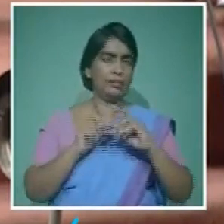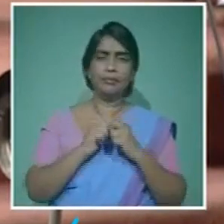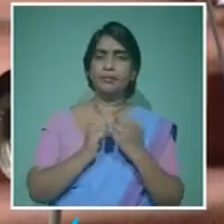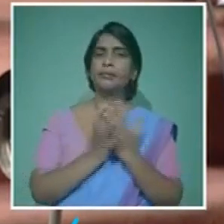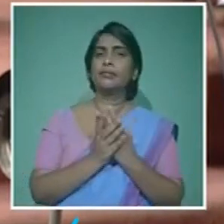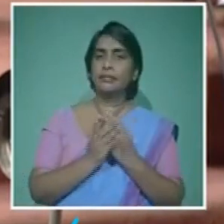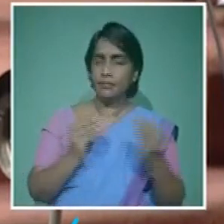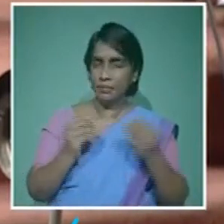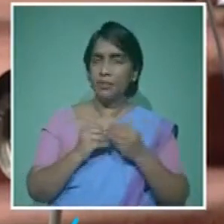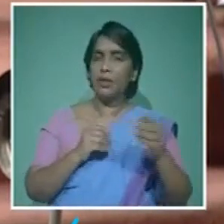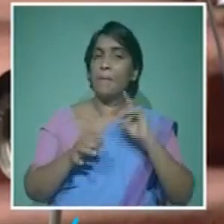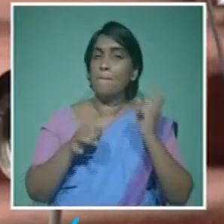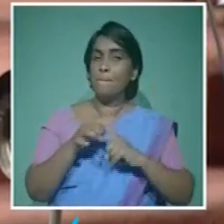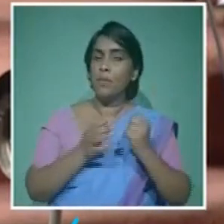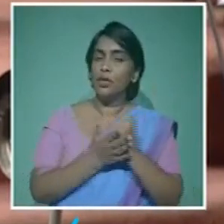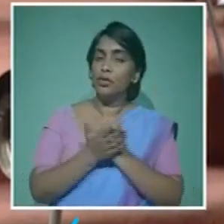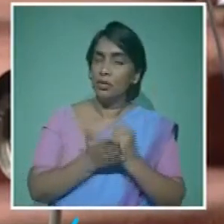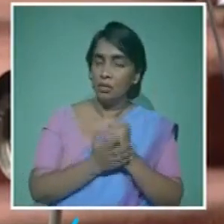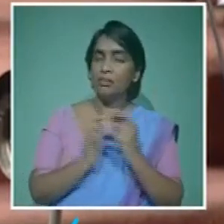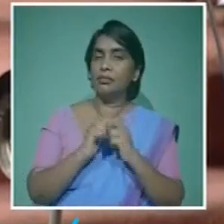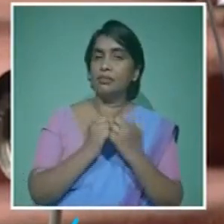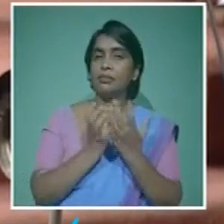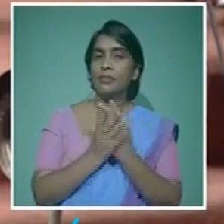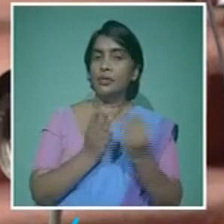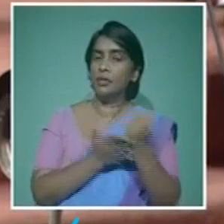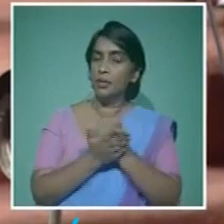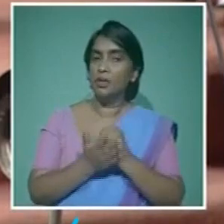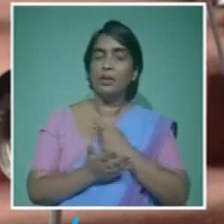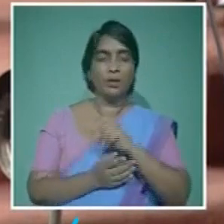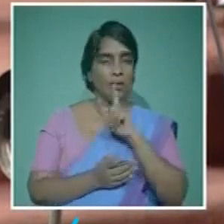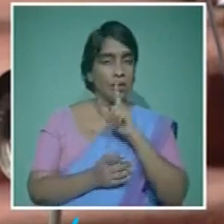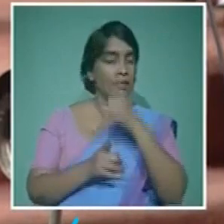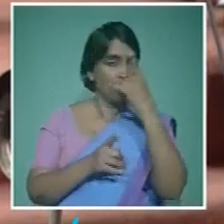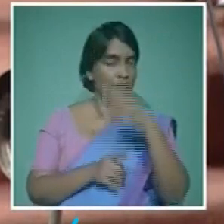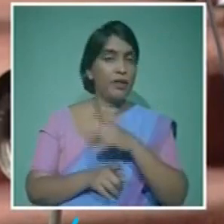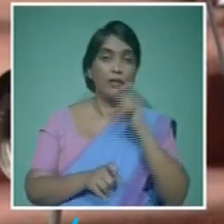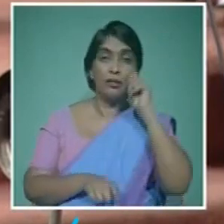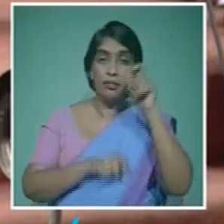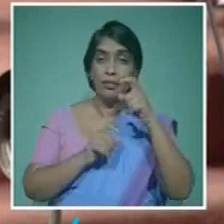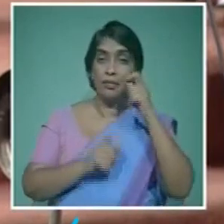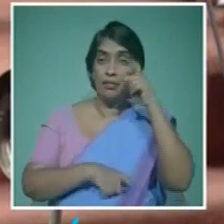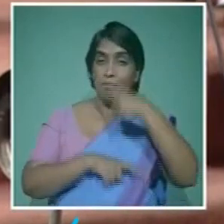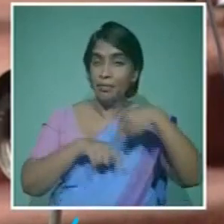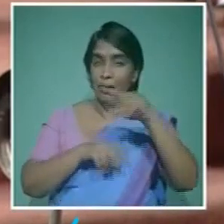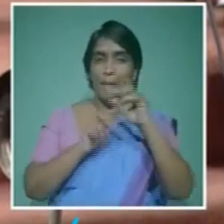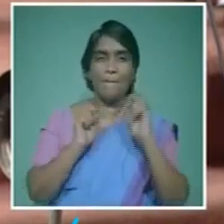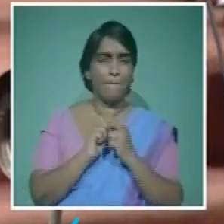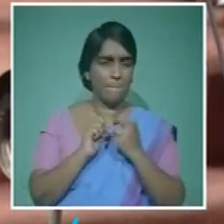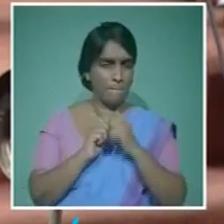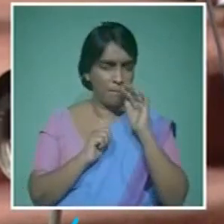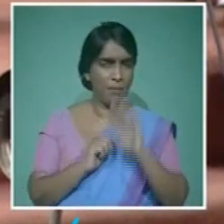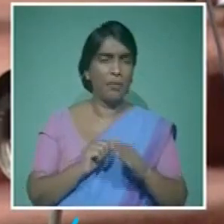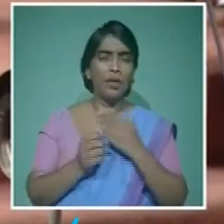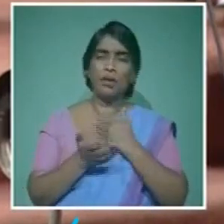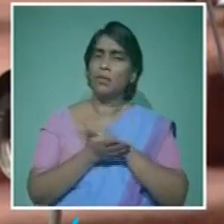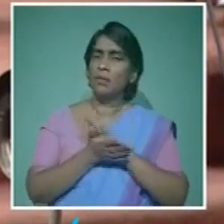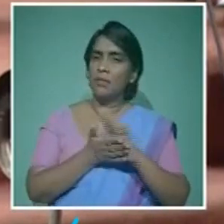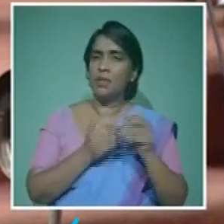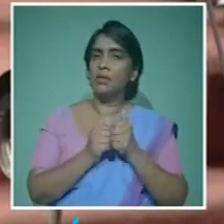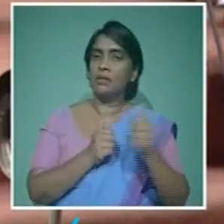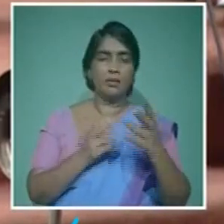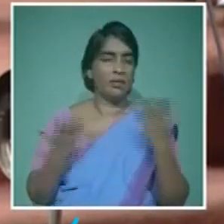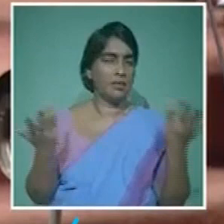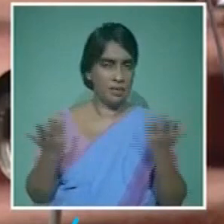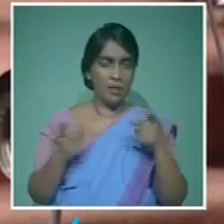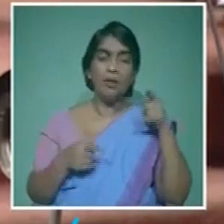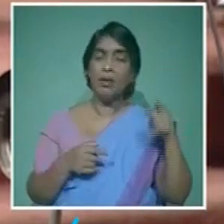பிரச்சனைக்கு ஒரு தீர்வாக யாருமே சொல்வார்கள். ஏனென்றால் ஒரு இனப்பிரச்சனை இருக்கின்ற வரையும் ஒரு நல்லிணக்கம் ஏற்பட முடியாது. நாங்கள்